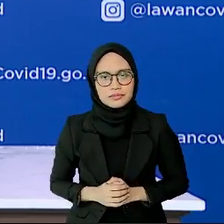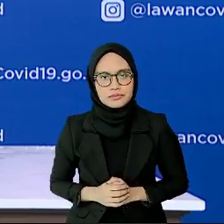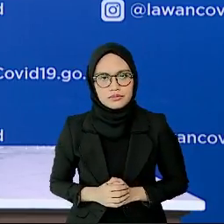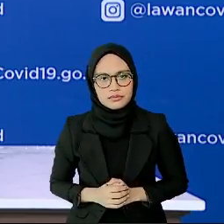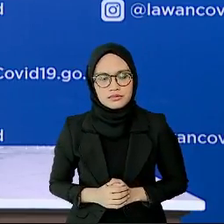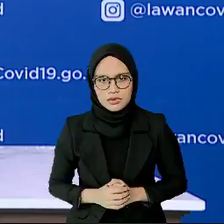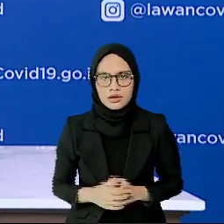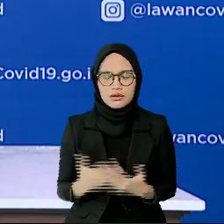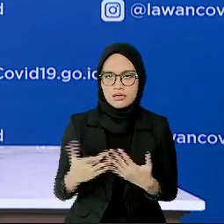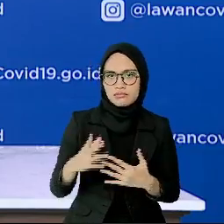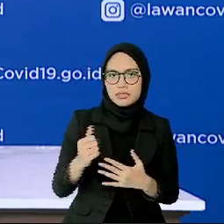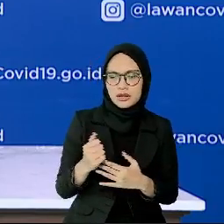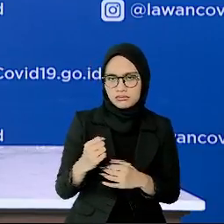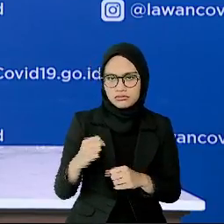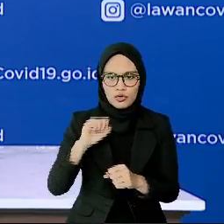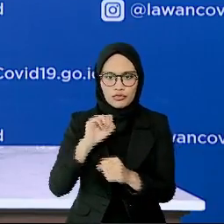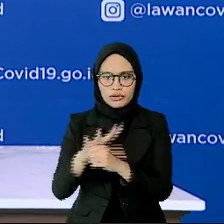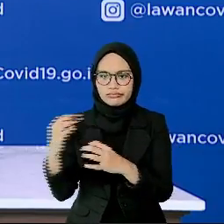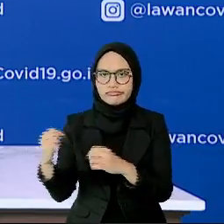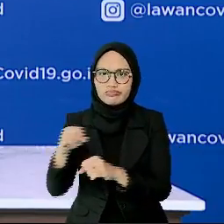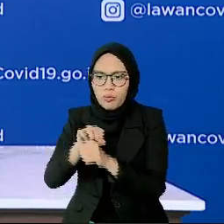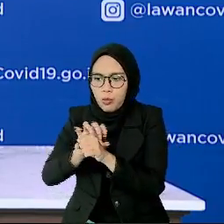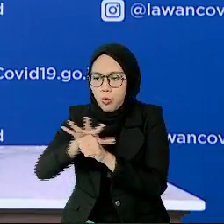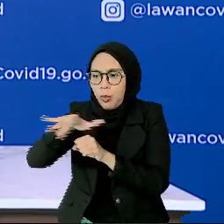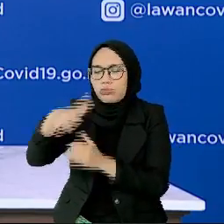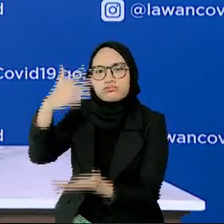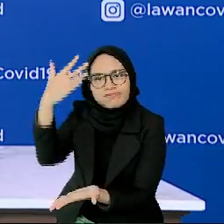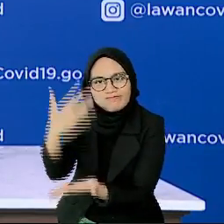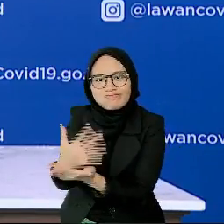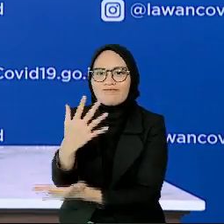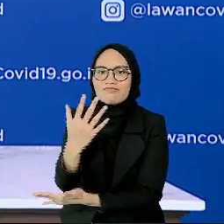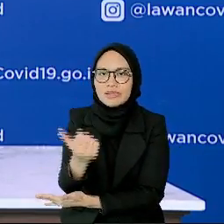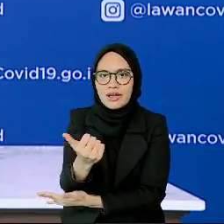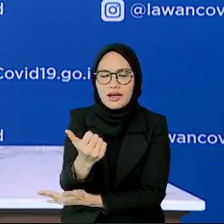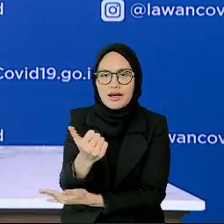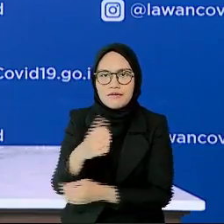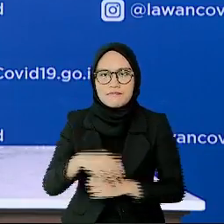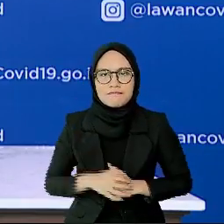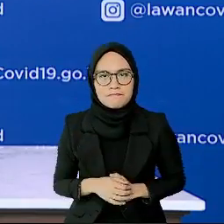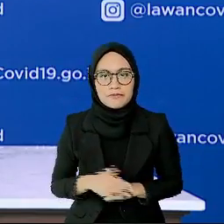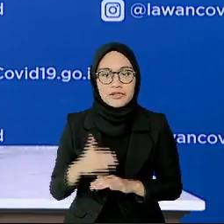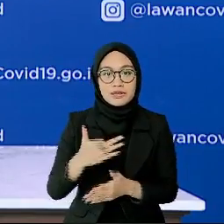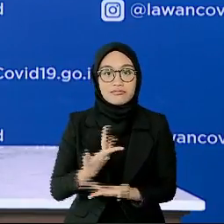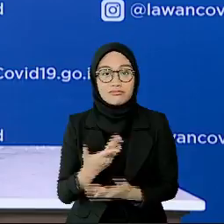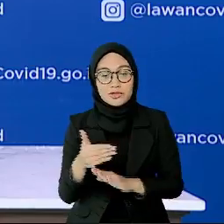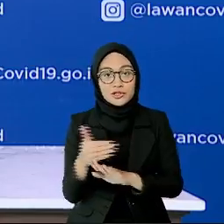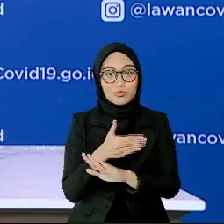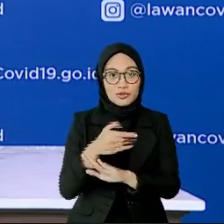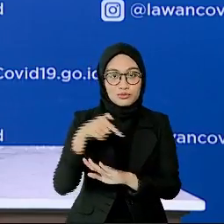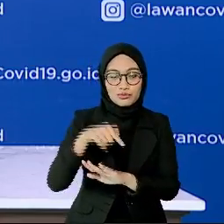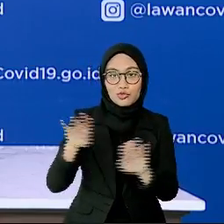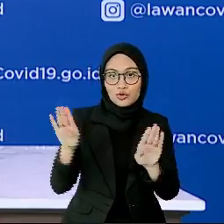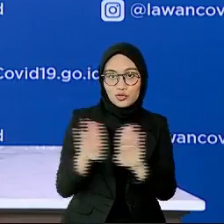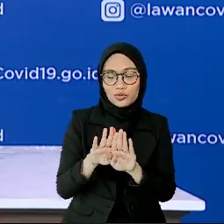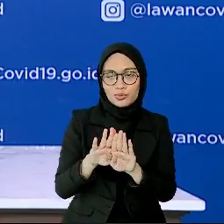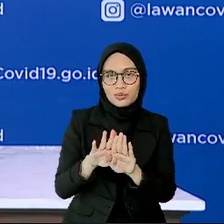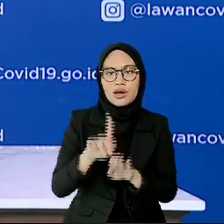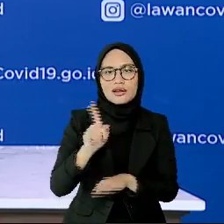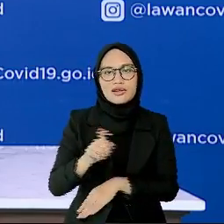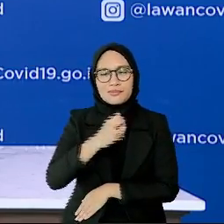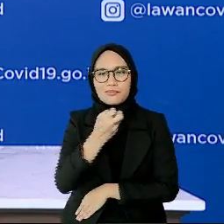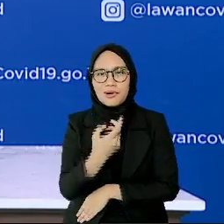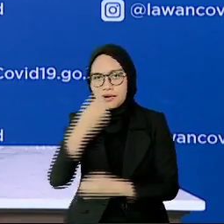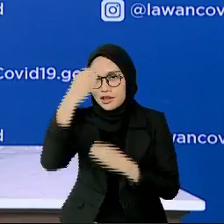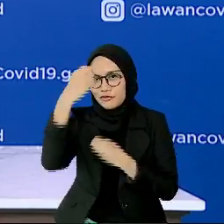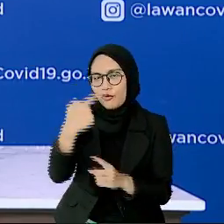potensi penularan COVID-19 semaksimal mungkin. Sebelum menutup konferensi pers hari ini, berikut adalah